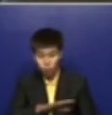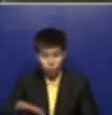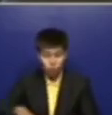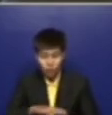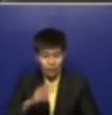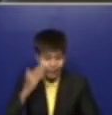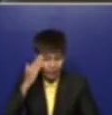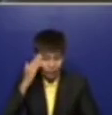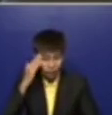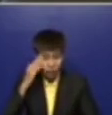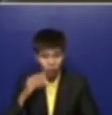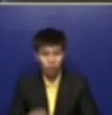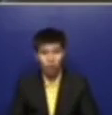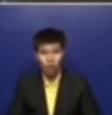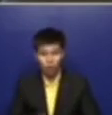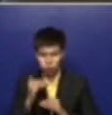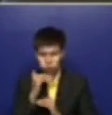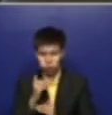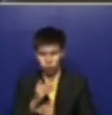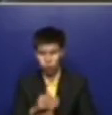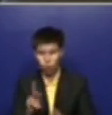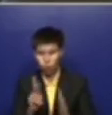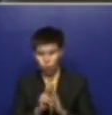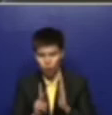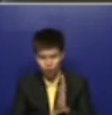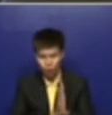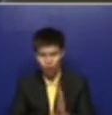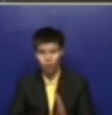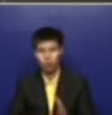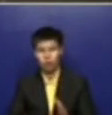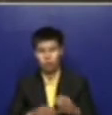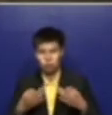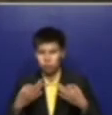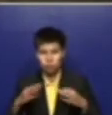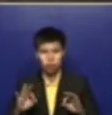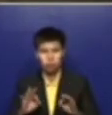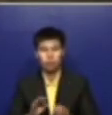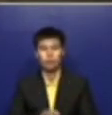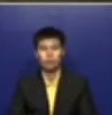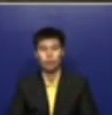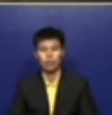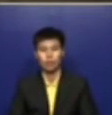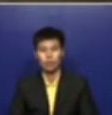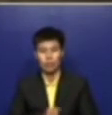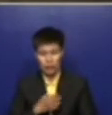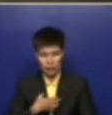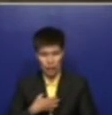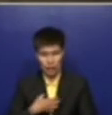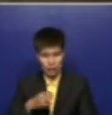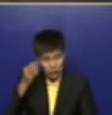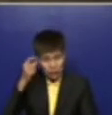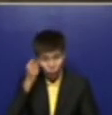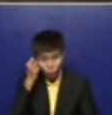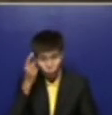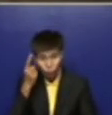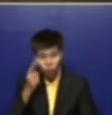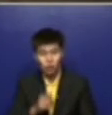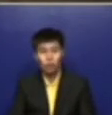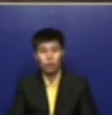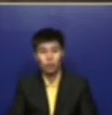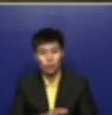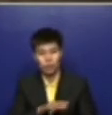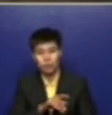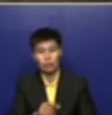อบเขตถึงข้อกฎหมายถึงสิทธิเสรีภาพในการดำเนินการเราก็ทำความเข้าใจนะครับเพื่อที่จะได้ทราบ